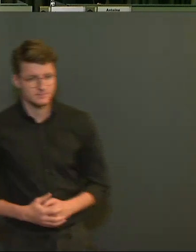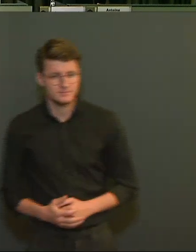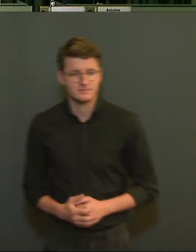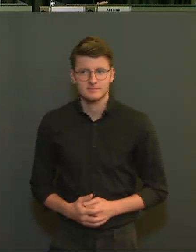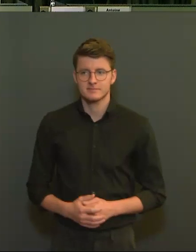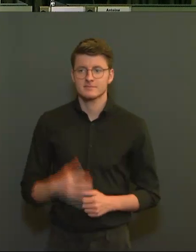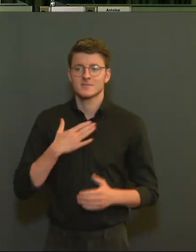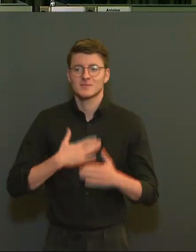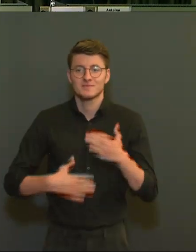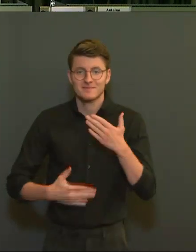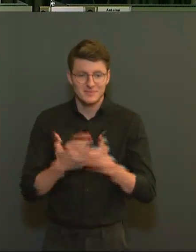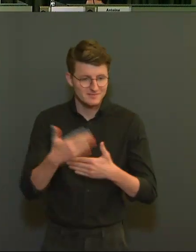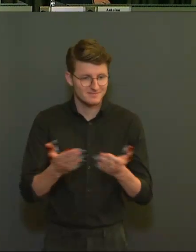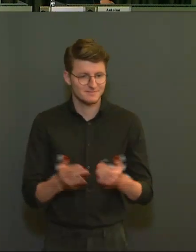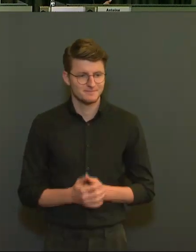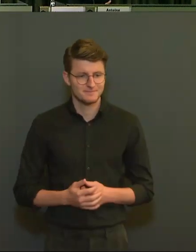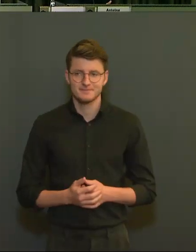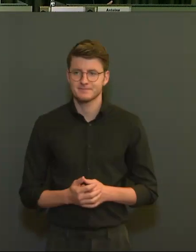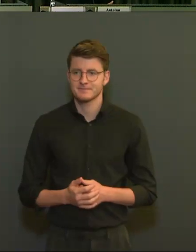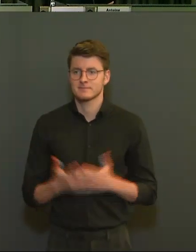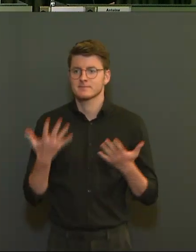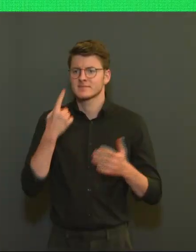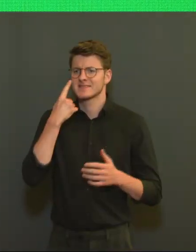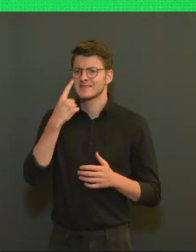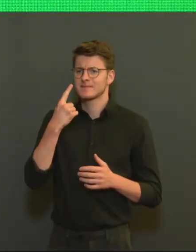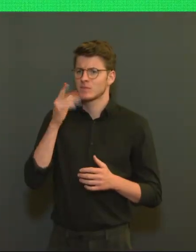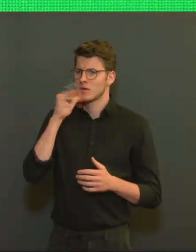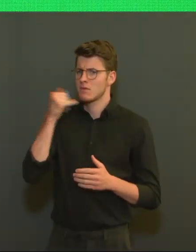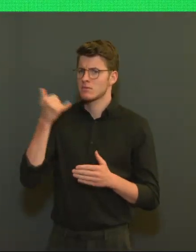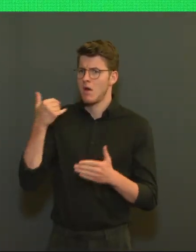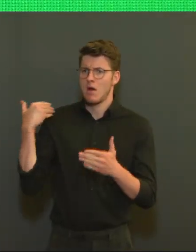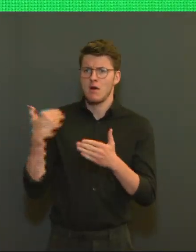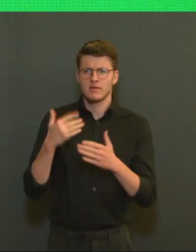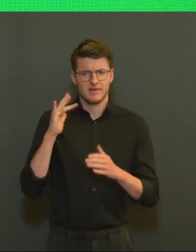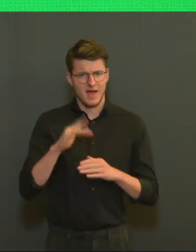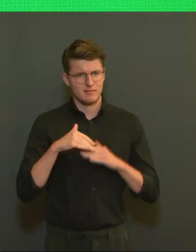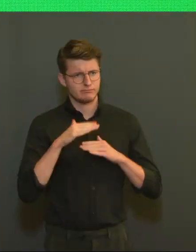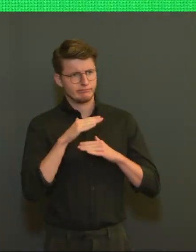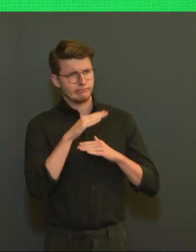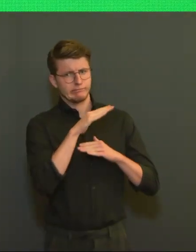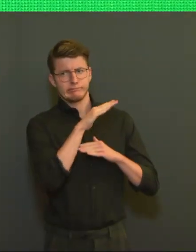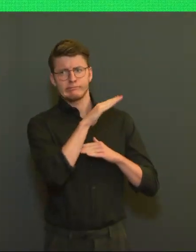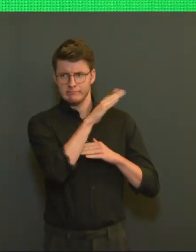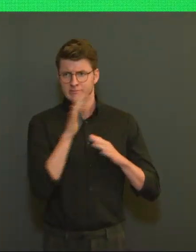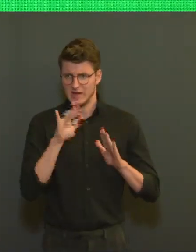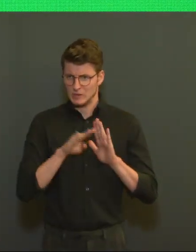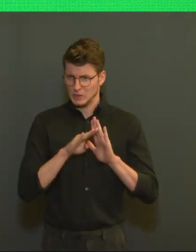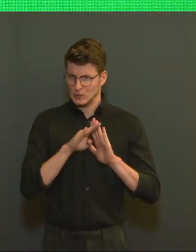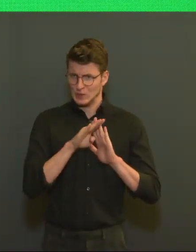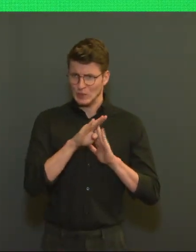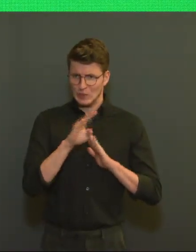Goedemorgen. De tendens van de afgelopen dagen blijft zich jammer genoeg verder zetten. Het aantal bevestigde gevallen blijft